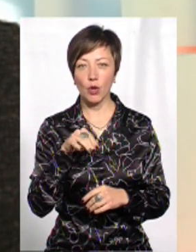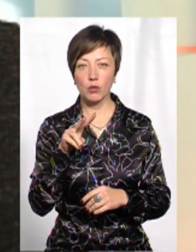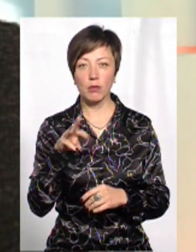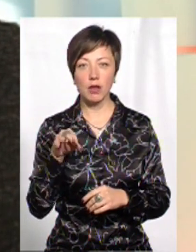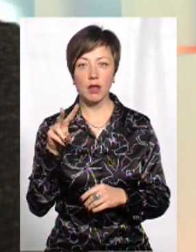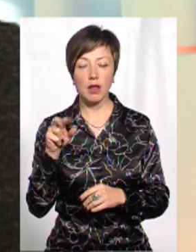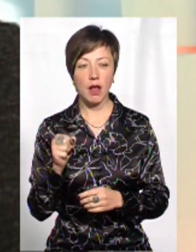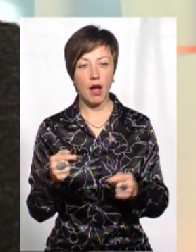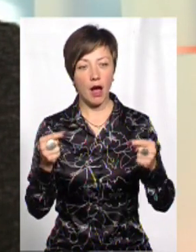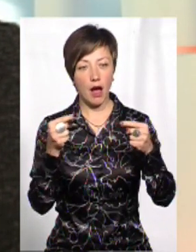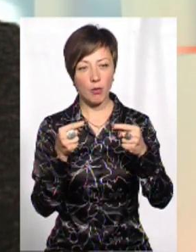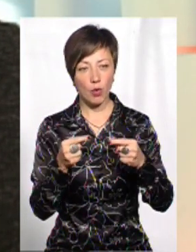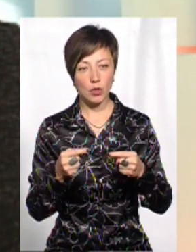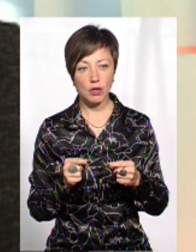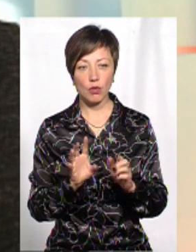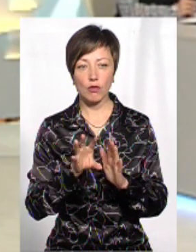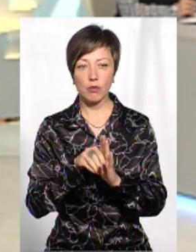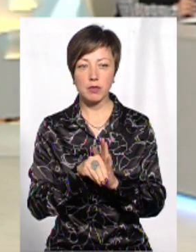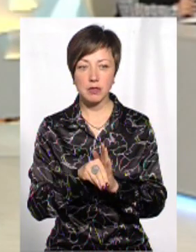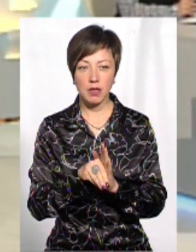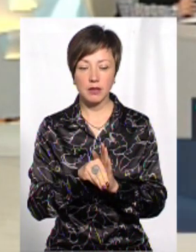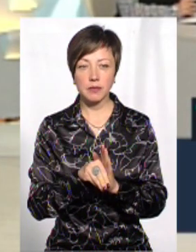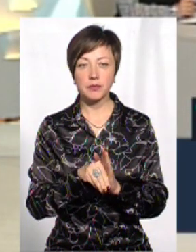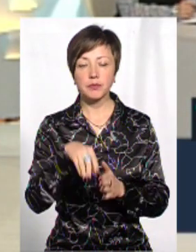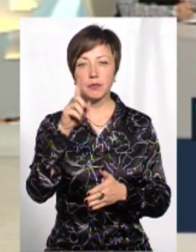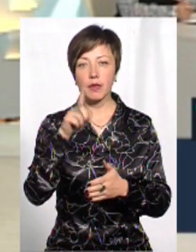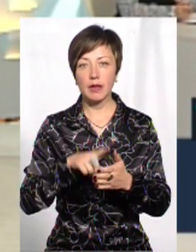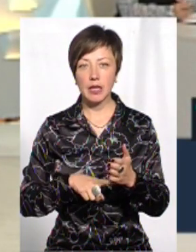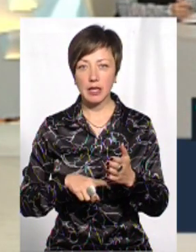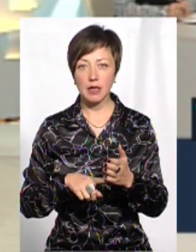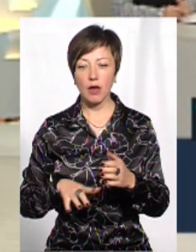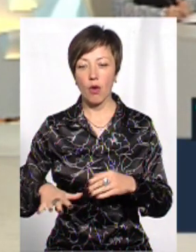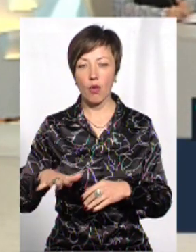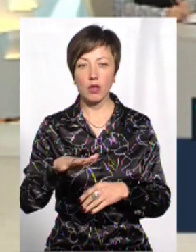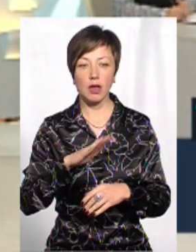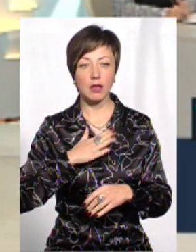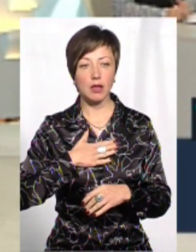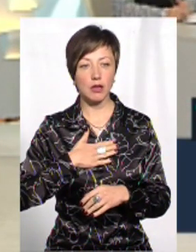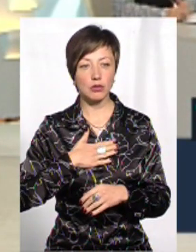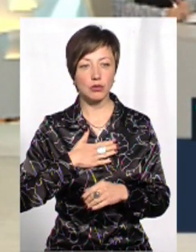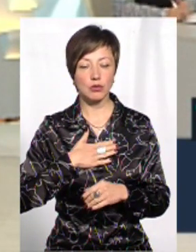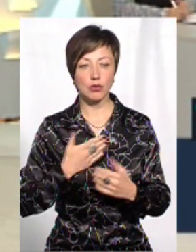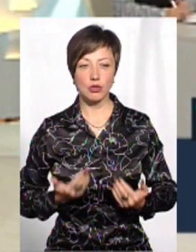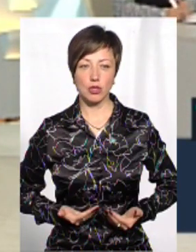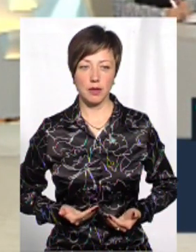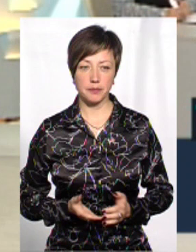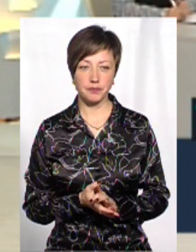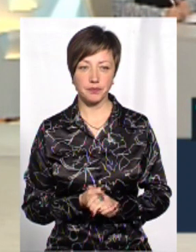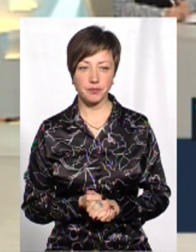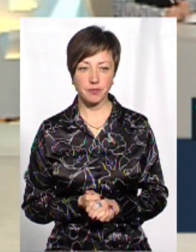дійсно гармонійно вписалися в релігійний контекст нашого життя.